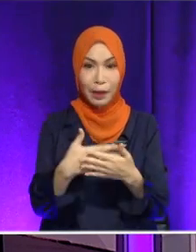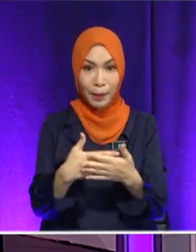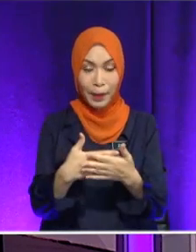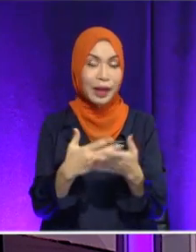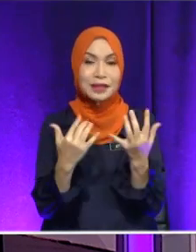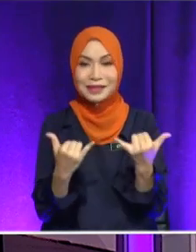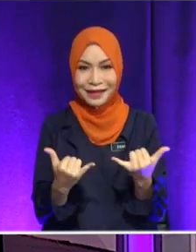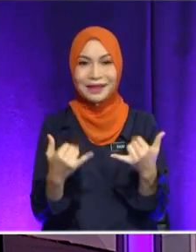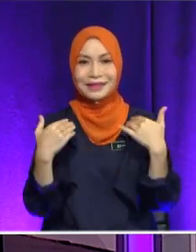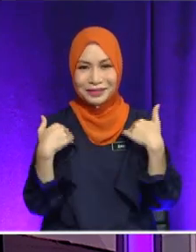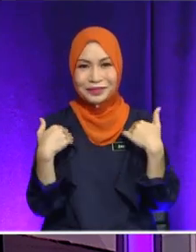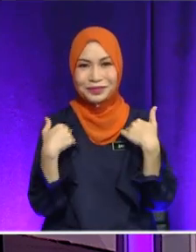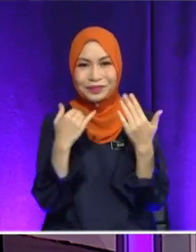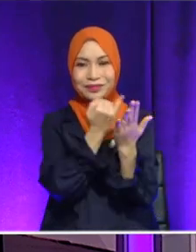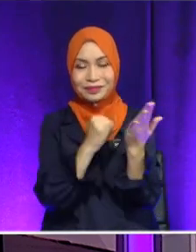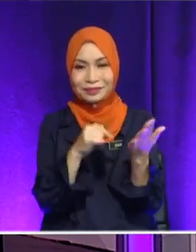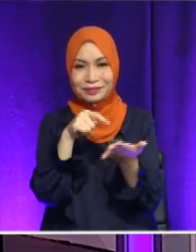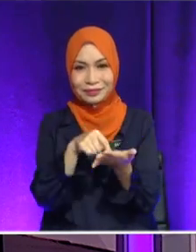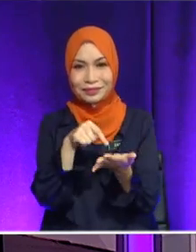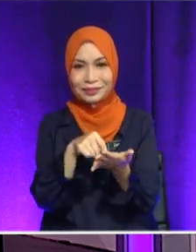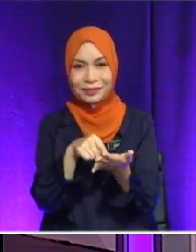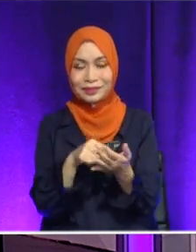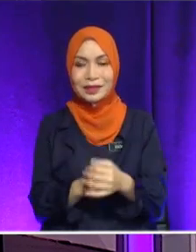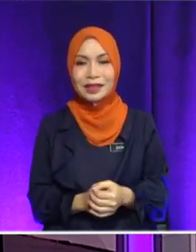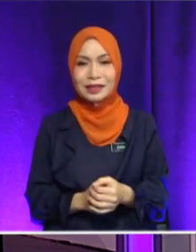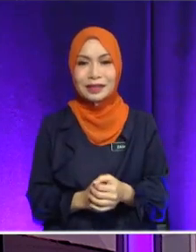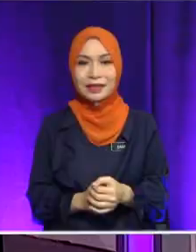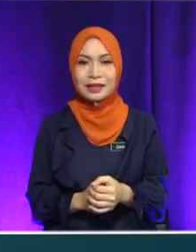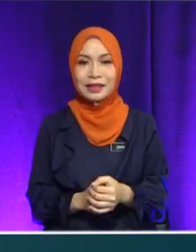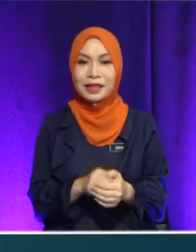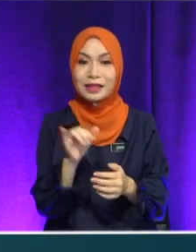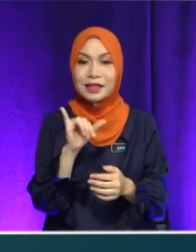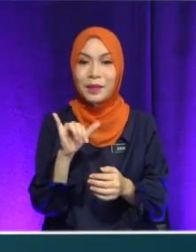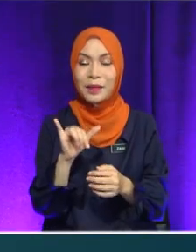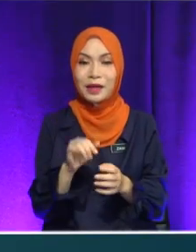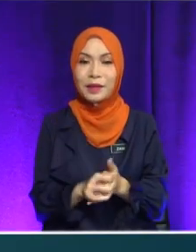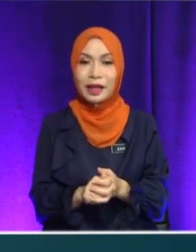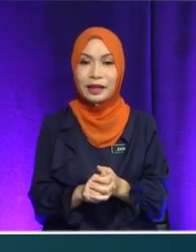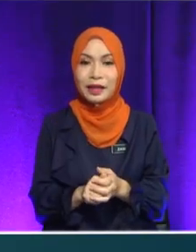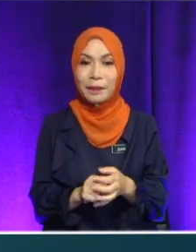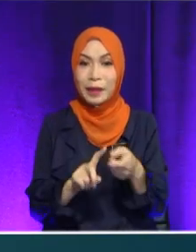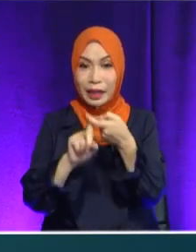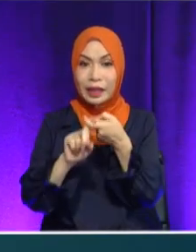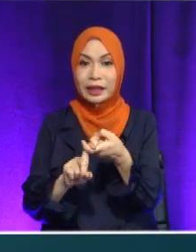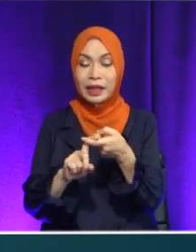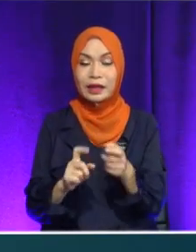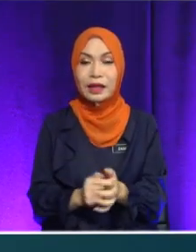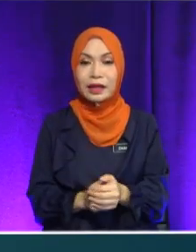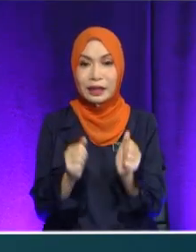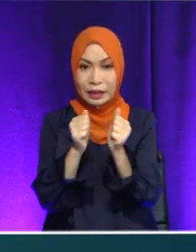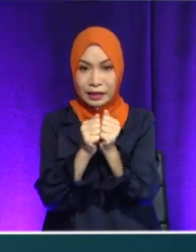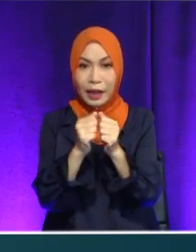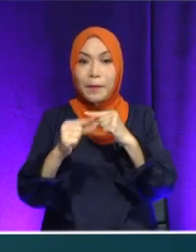ini dikait dengan ilusi optical itu adalah berkaitan dengan pergerakan dan juga